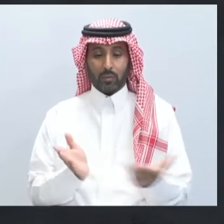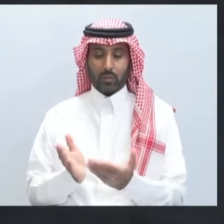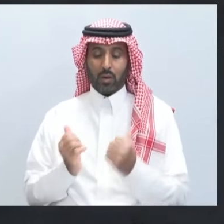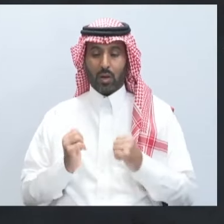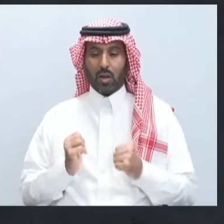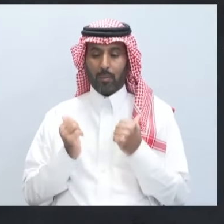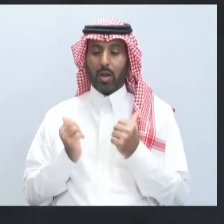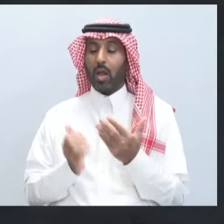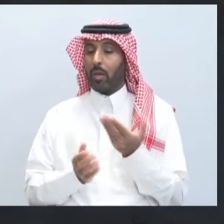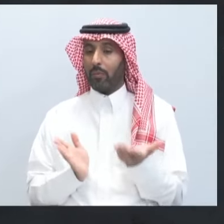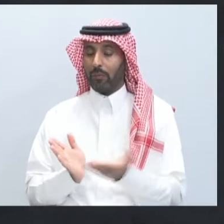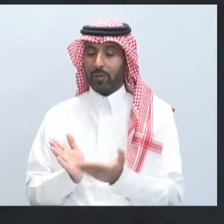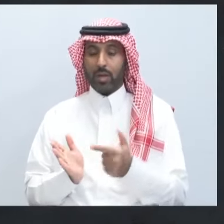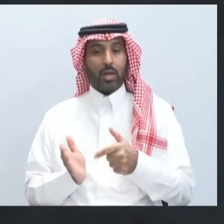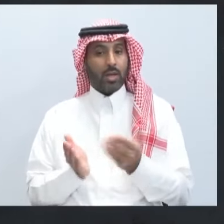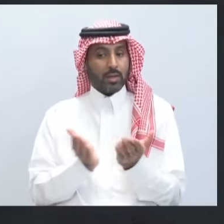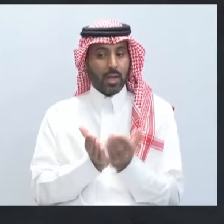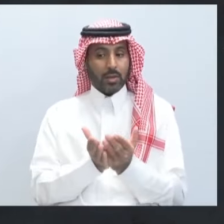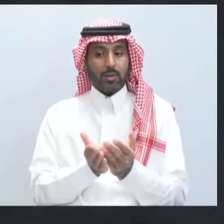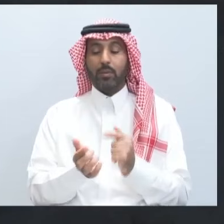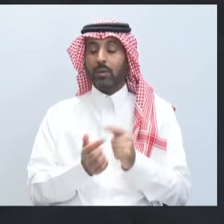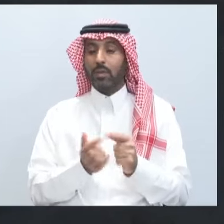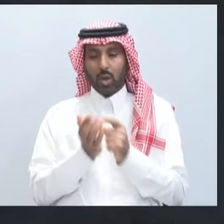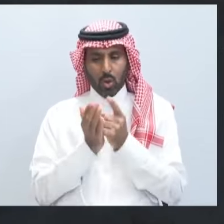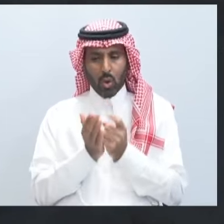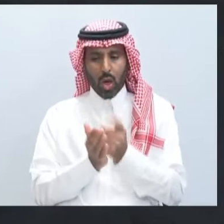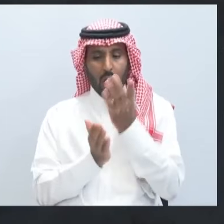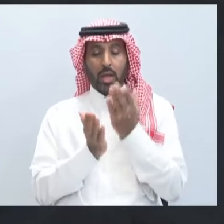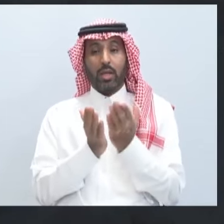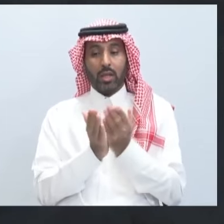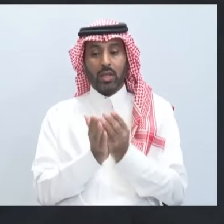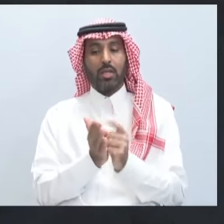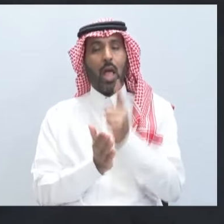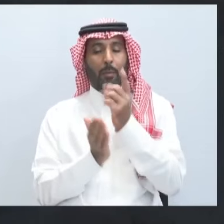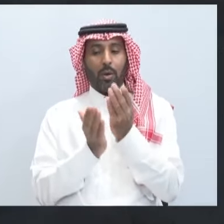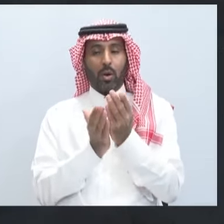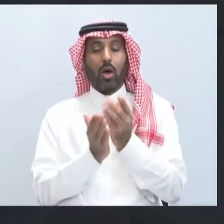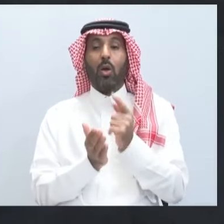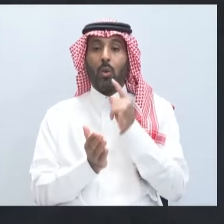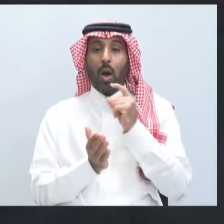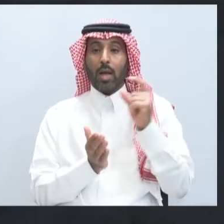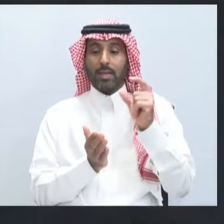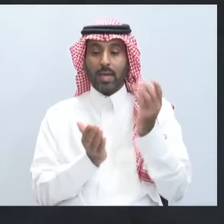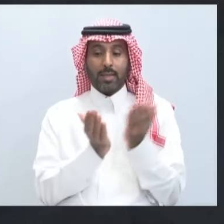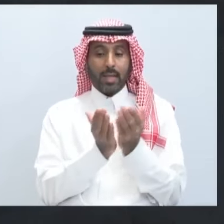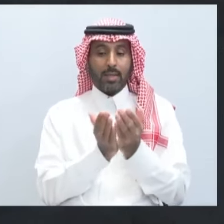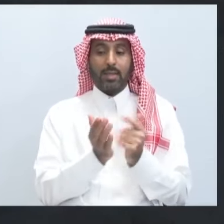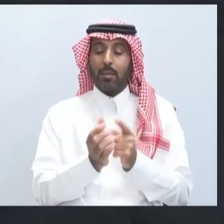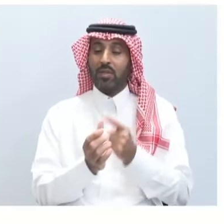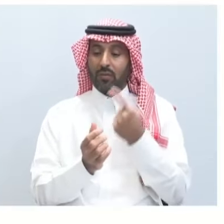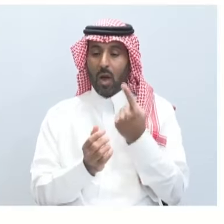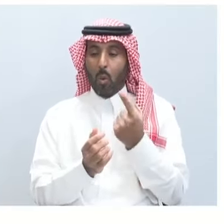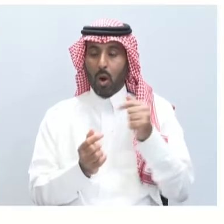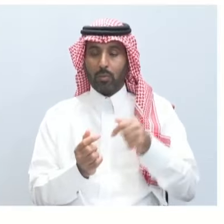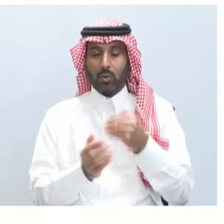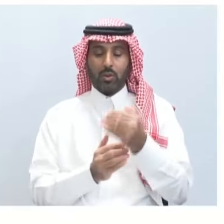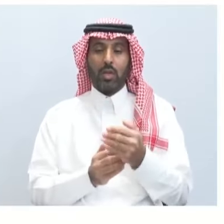يا طلاب العلم في درس من دروس مقرر القران الكريم والدراسات الاسلاميه للصف الاول المتوسط اليوم